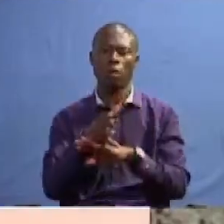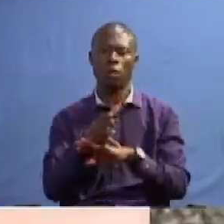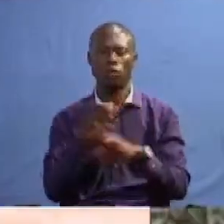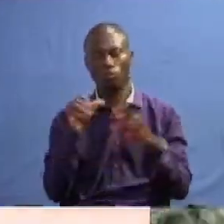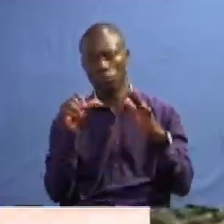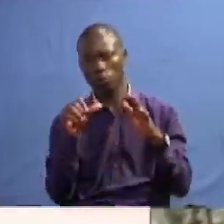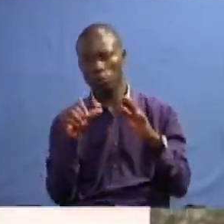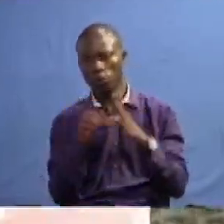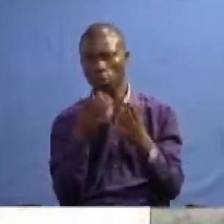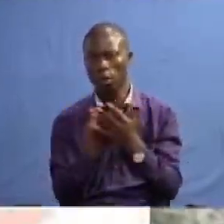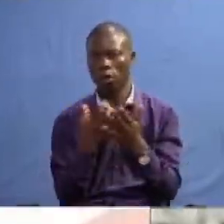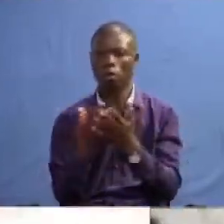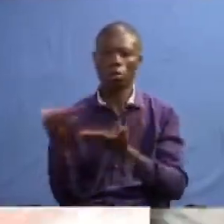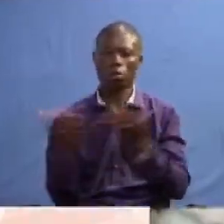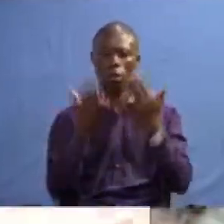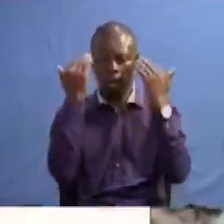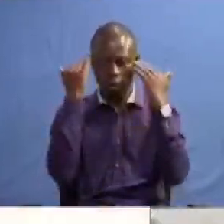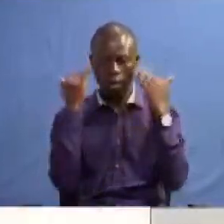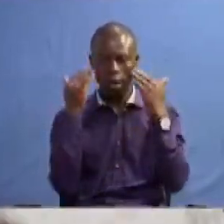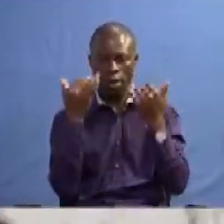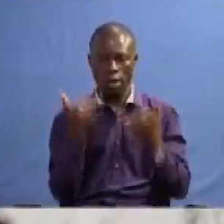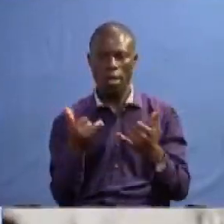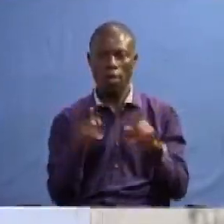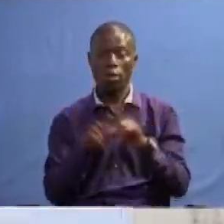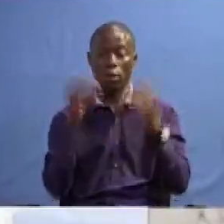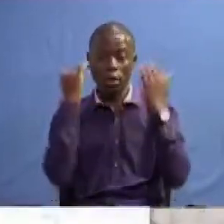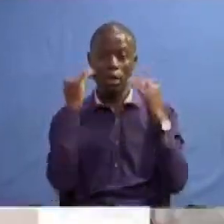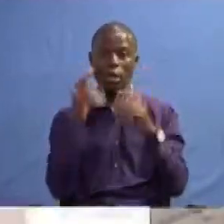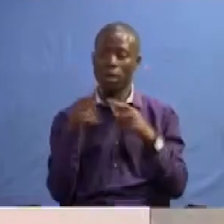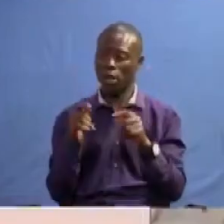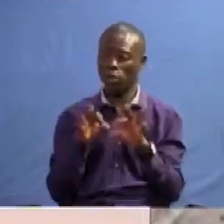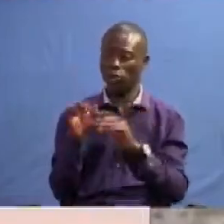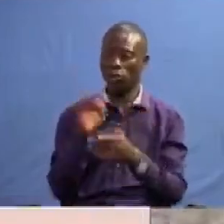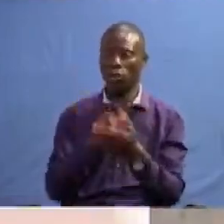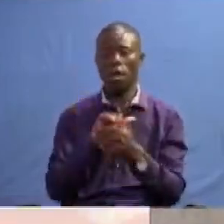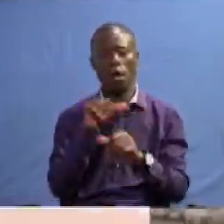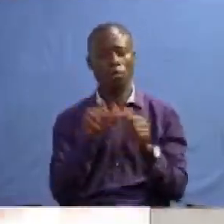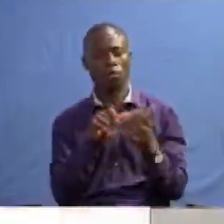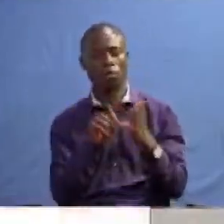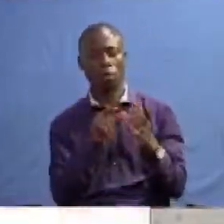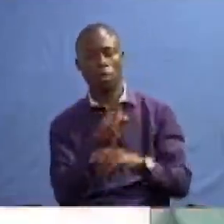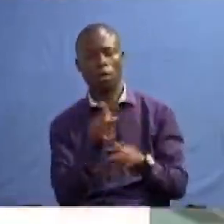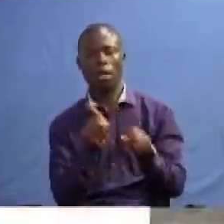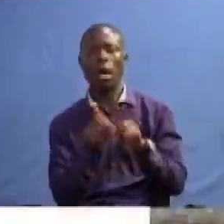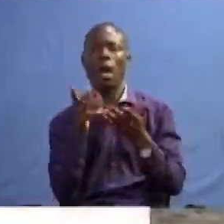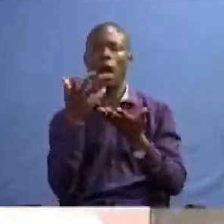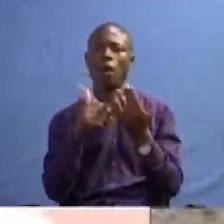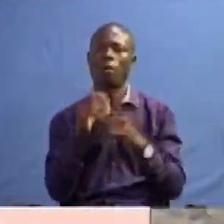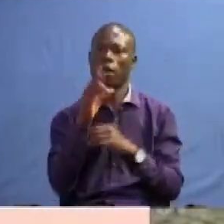Jumaisi inavyoendelea. Kufikia sasa, mahakama imeruhusu kuzuiliwa kwa Jumaisi kwa kipindi cha siku